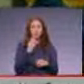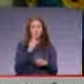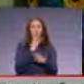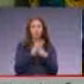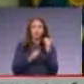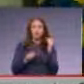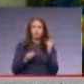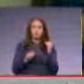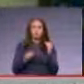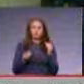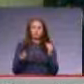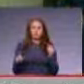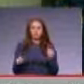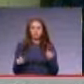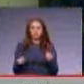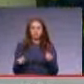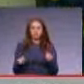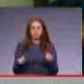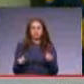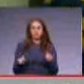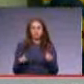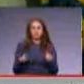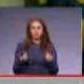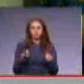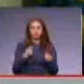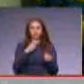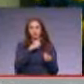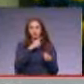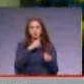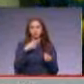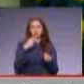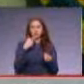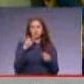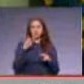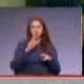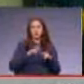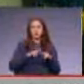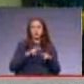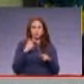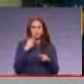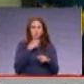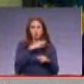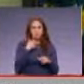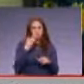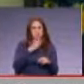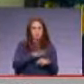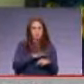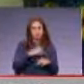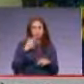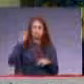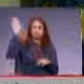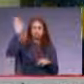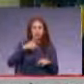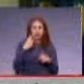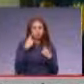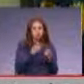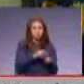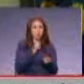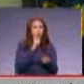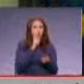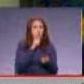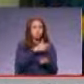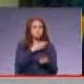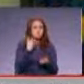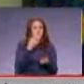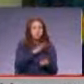سميناها. قال انت بتتكلم الكلام ده ازاي؟ اما انتوا اهل الدين بتسمموا، سبتونا ايه؟ قلت له طب تعالى شوف